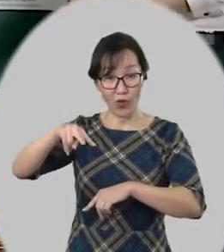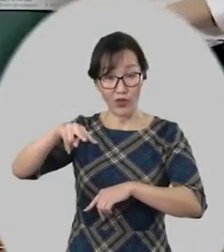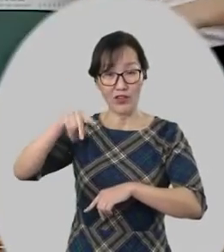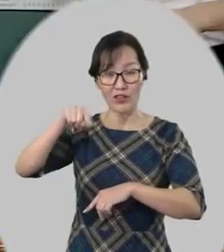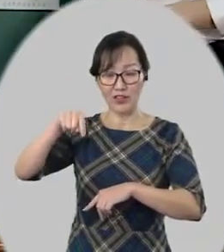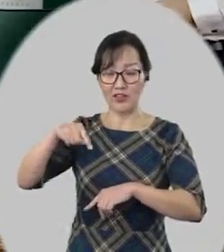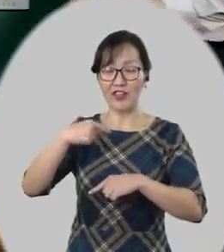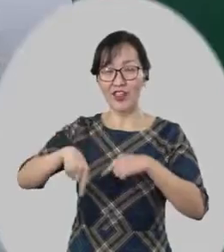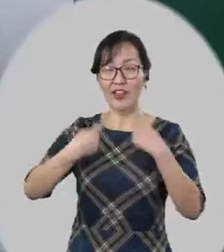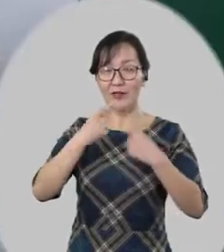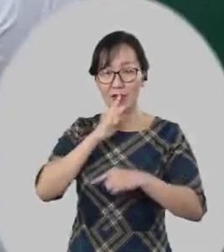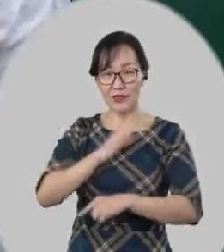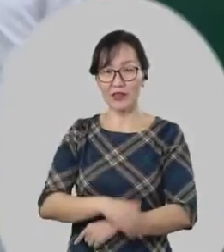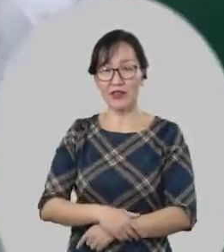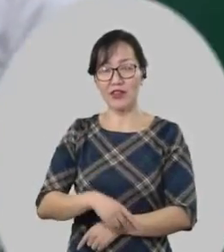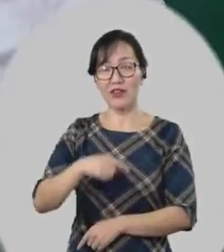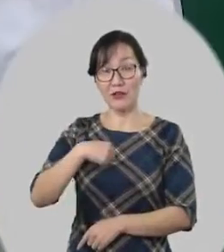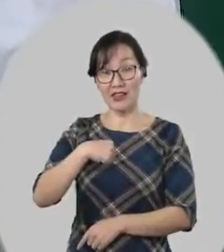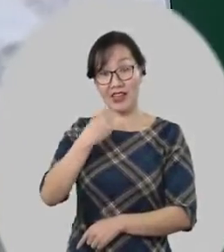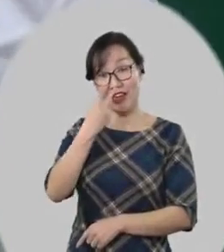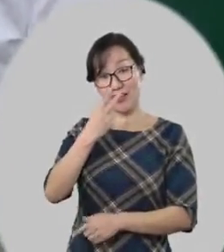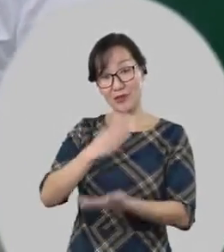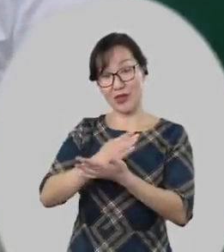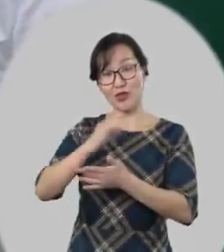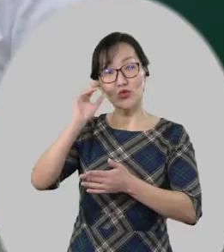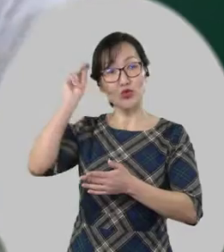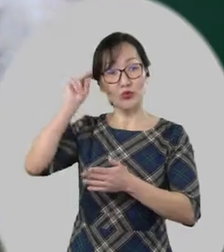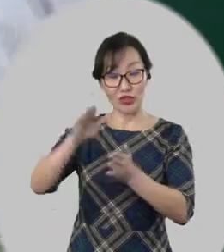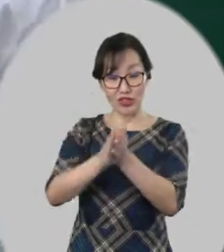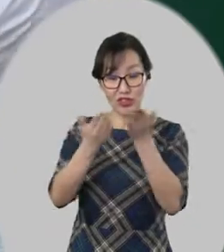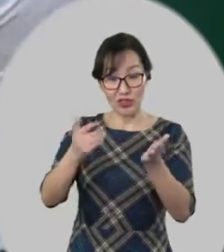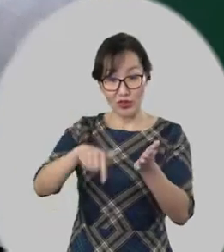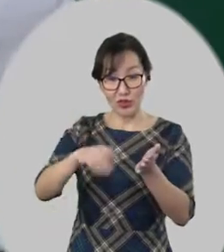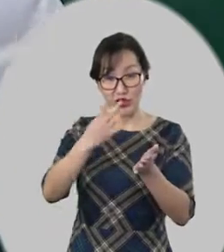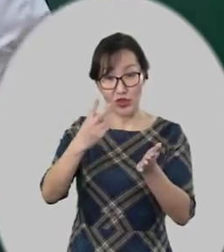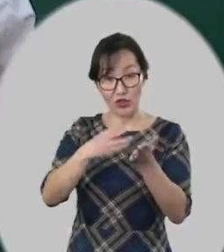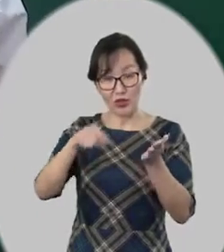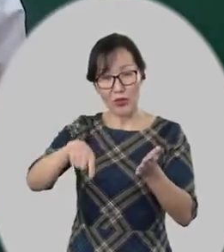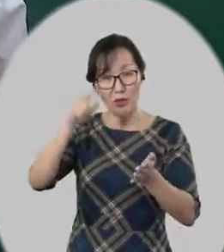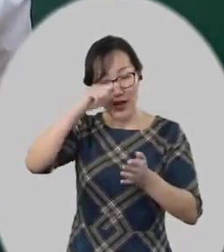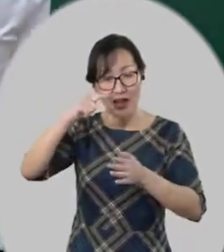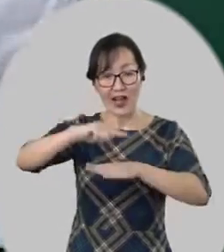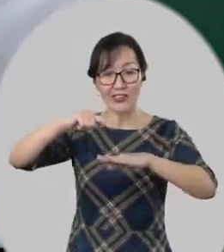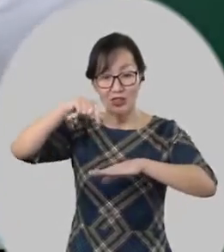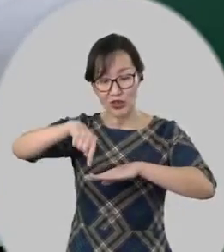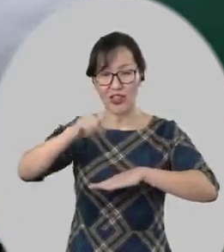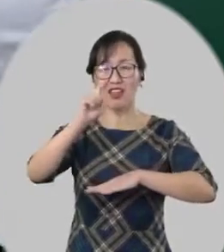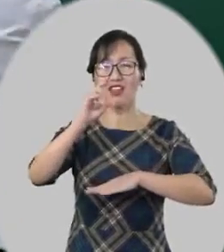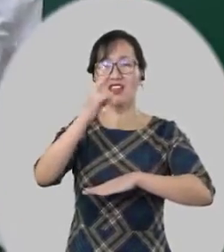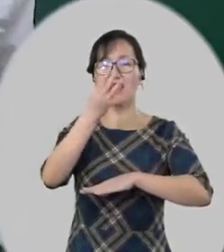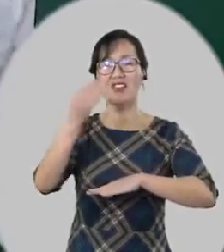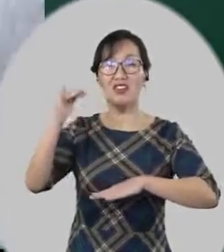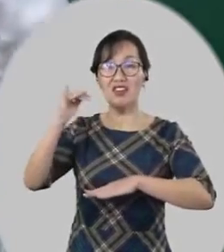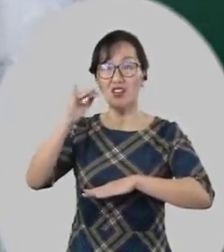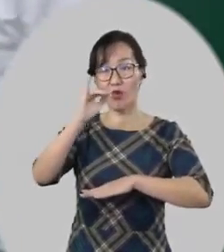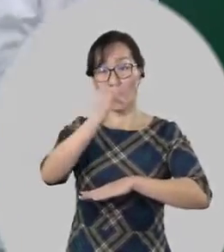та нартай ярьж өгье гэж. Бидний харж байгаачлан сурагчгийн 49-р хуудсан дээр байгаа газрын зурагт хинтийн нуруул энд байна